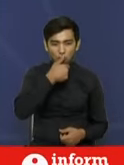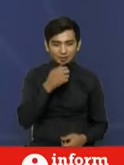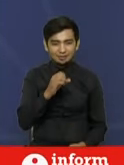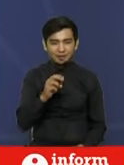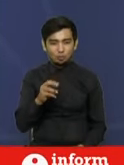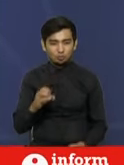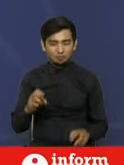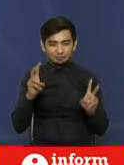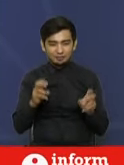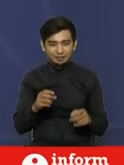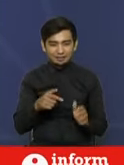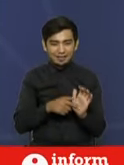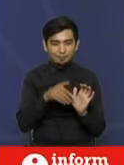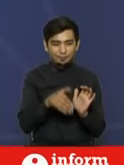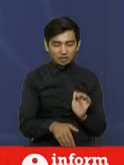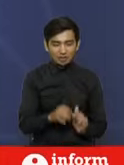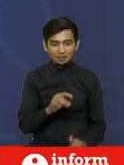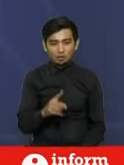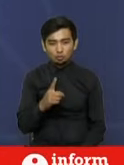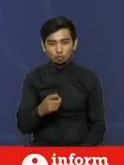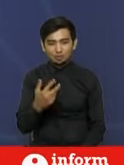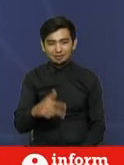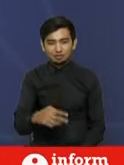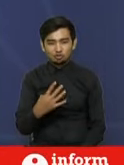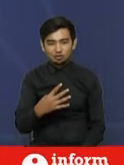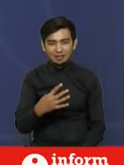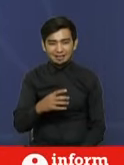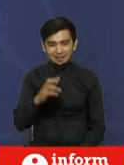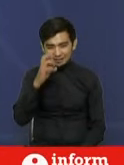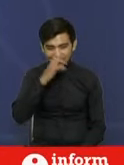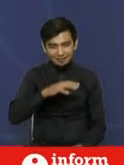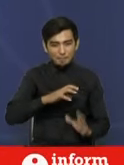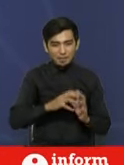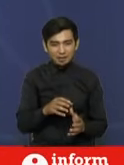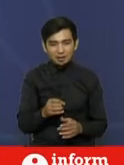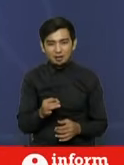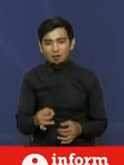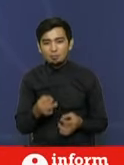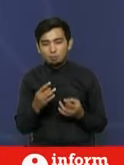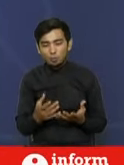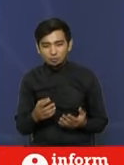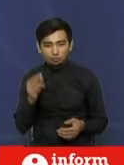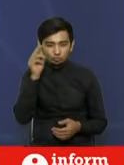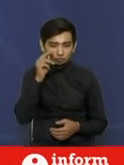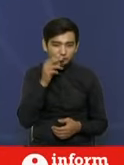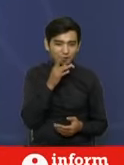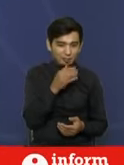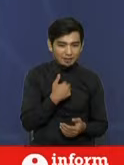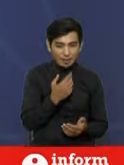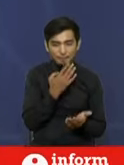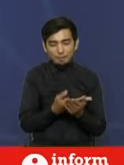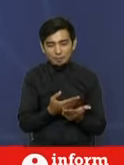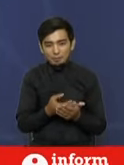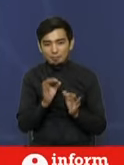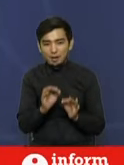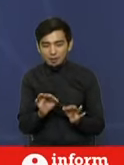7.000 участников Из 134 стран мира помимо обычных учебных занятий Я на своём примере показываю